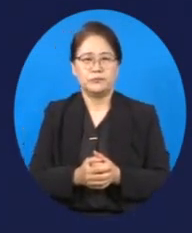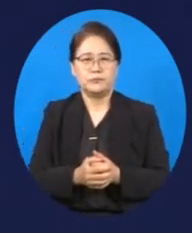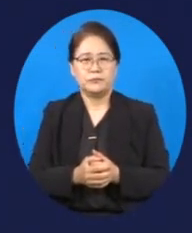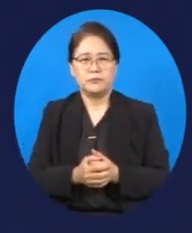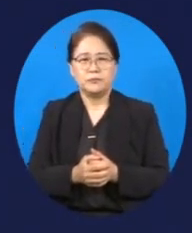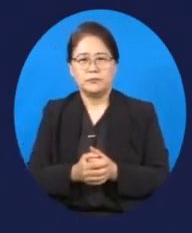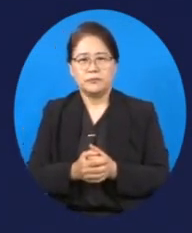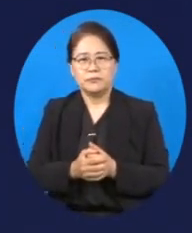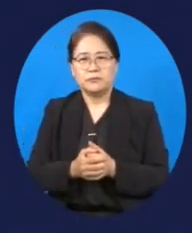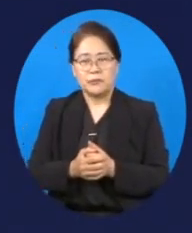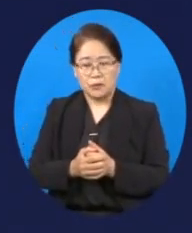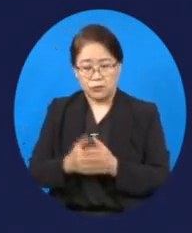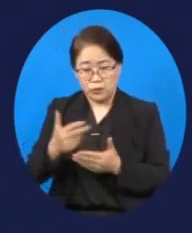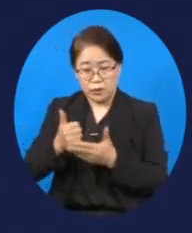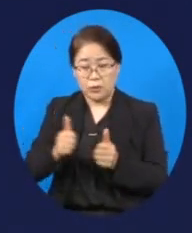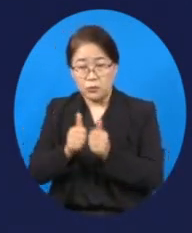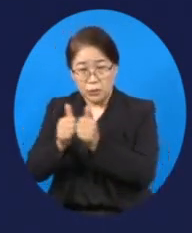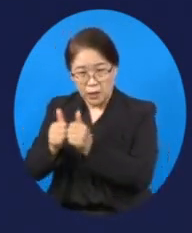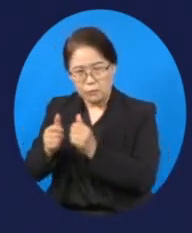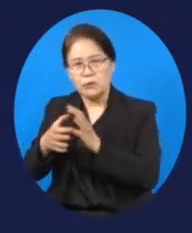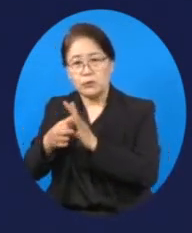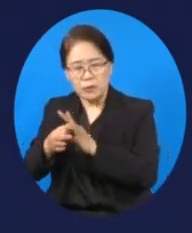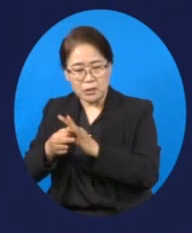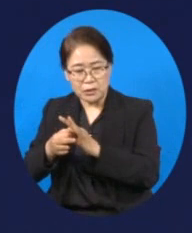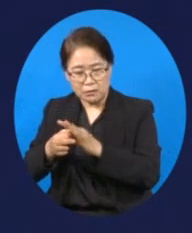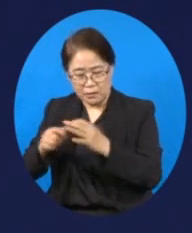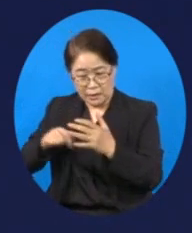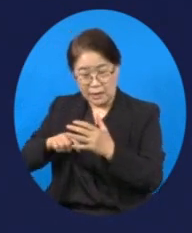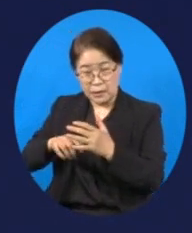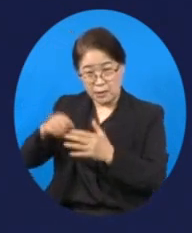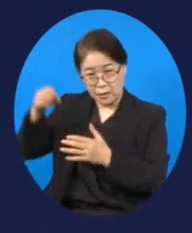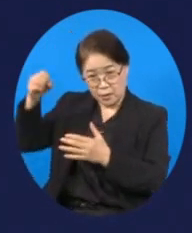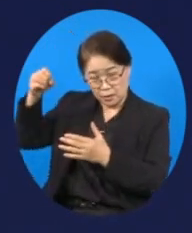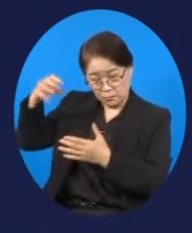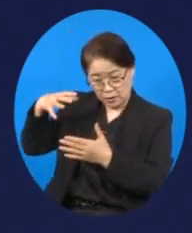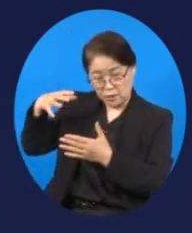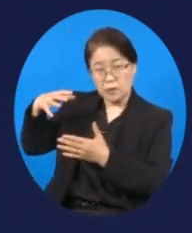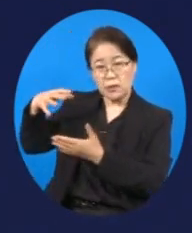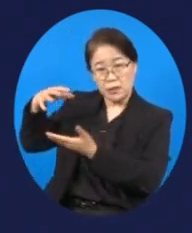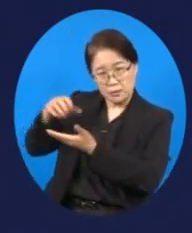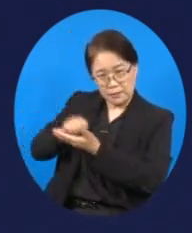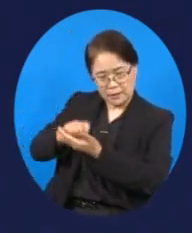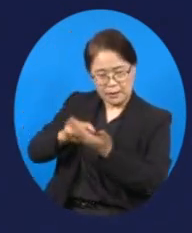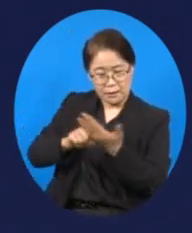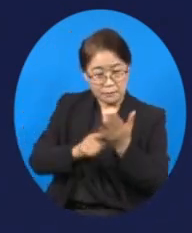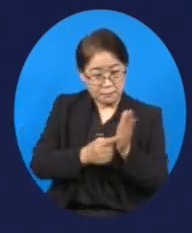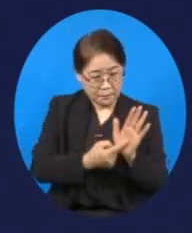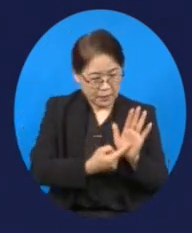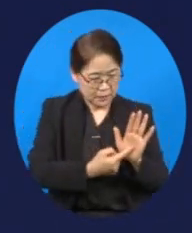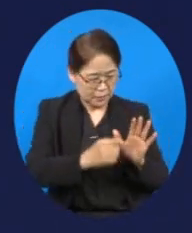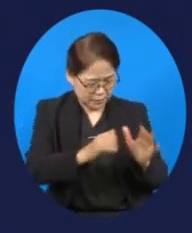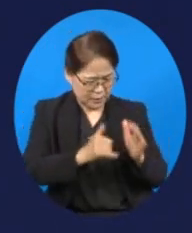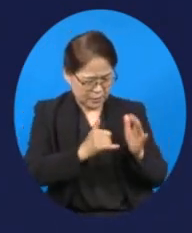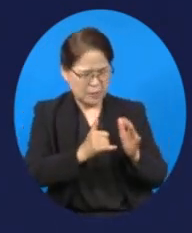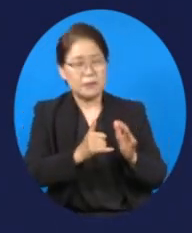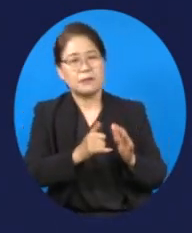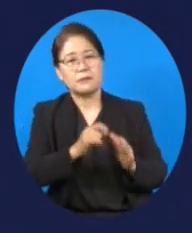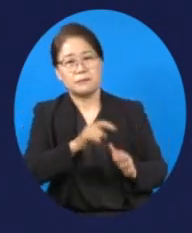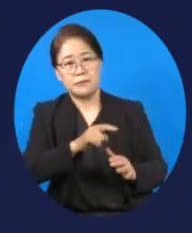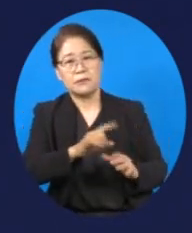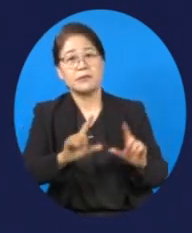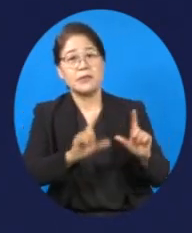그래야만이 우리 안에 계신 그 주님의 빛을 우리가이 세상 가운데 반사하여 드러내는 것이죠